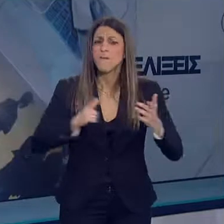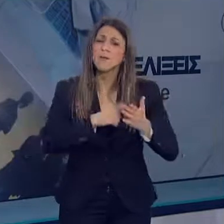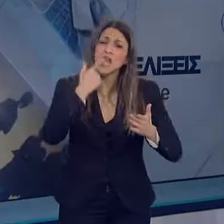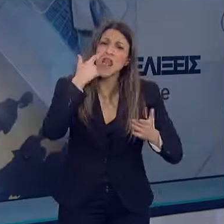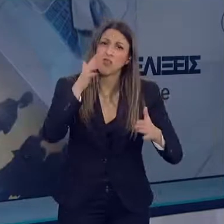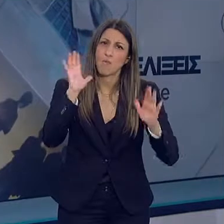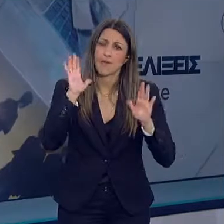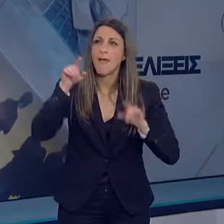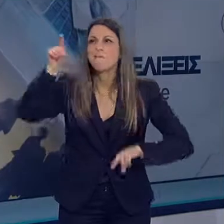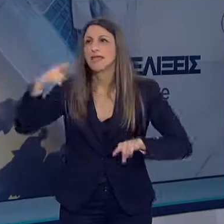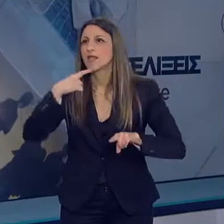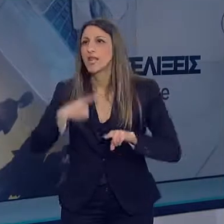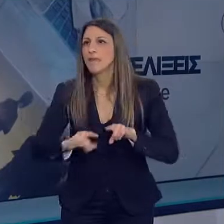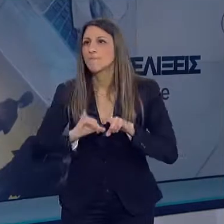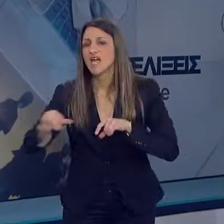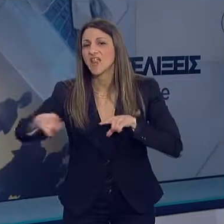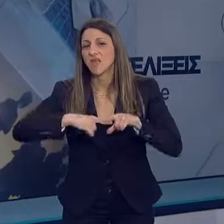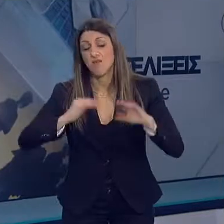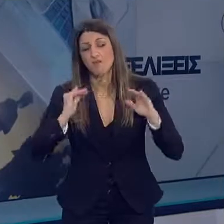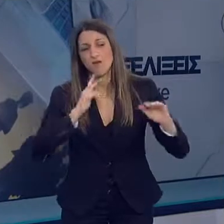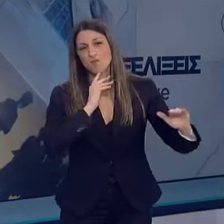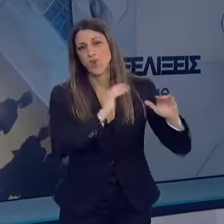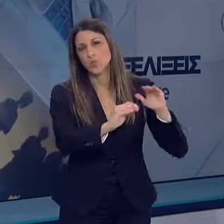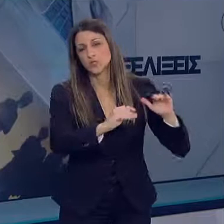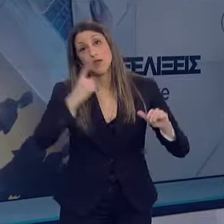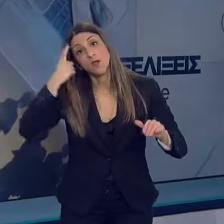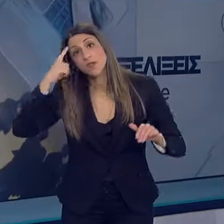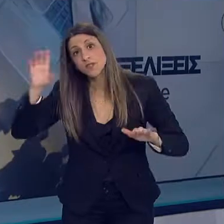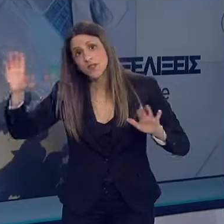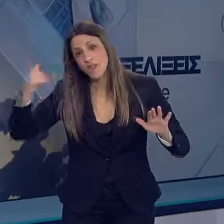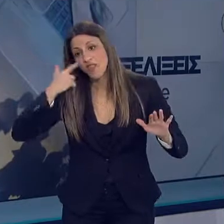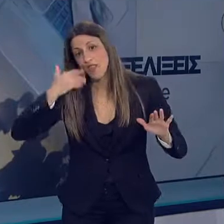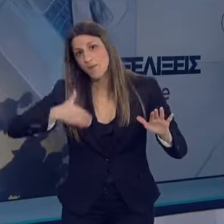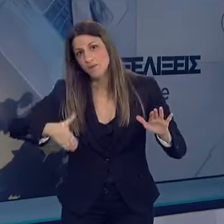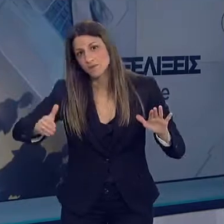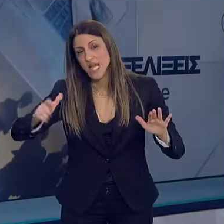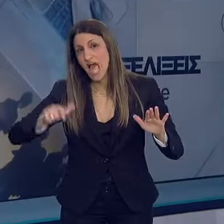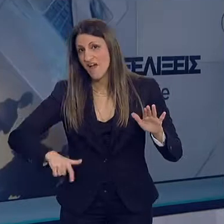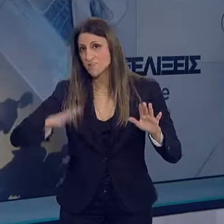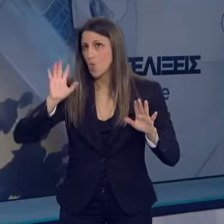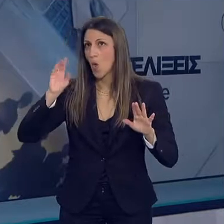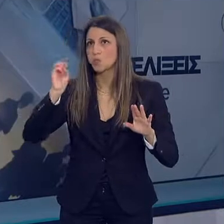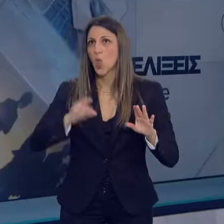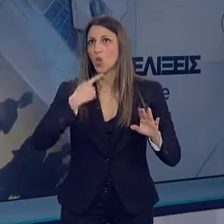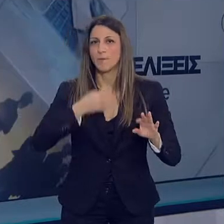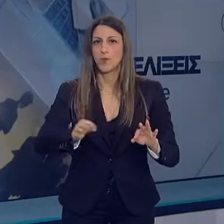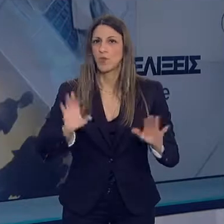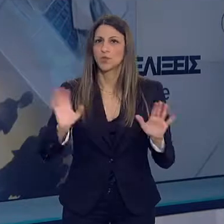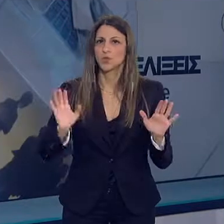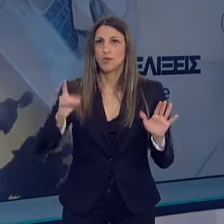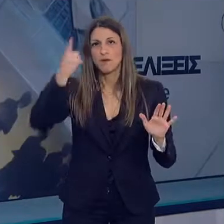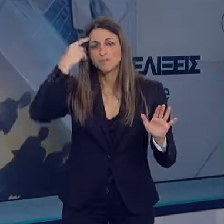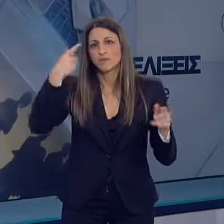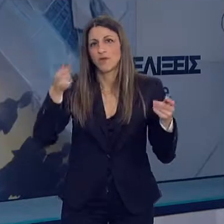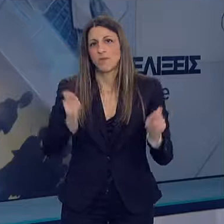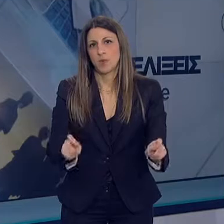δεν θέλω να πω πότε. Το έχω ξαναπεί, εδώ δεν είμαστε προφήτες. Κοιτάμε τα δεδομένα και με βάση αυτά αποφασίζουμε. Μπορεί να δούμε μια